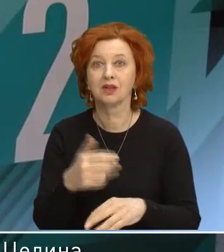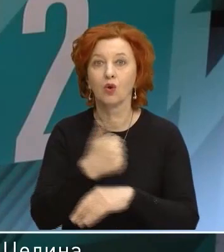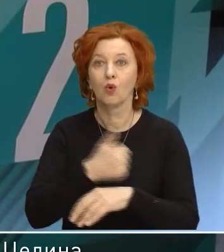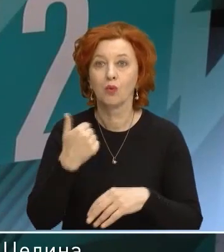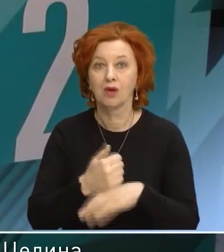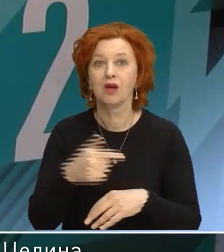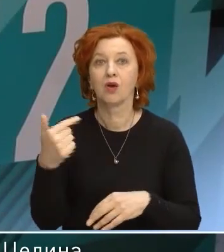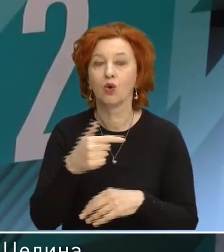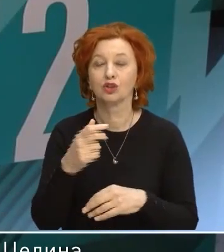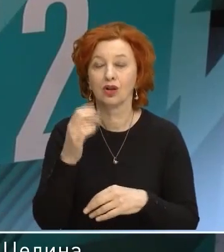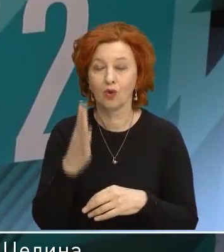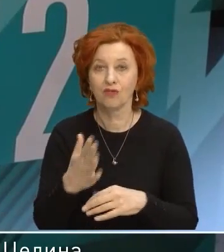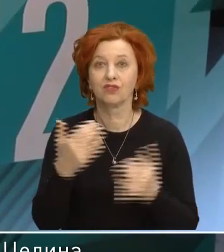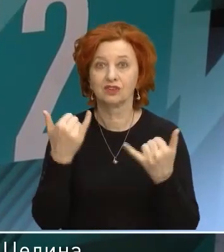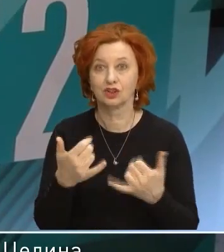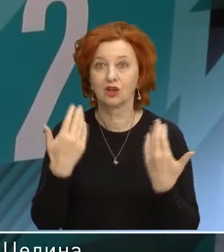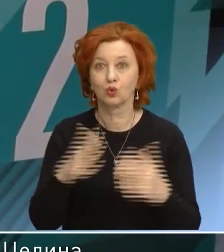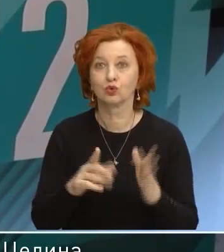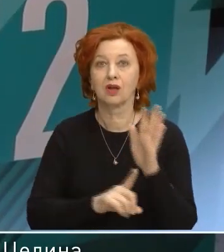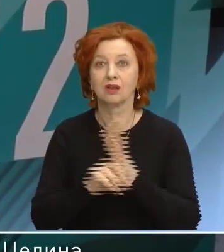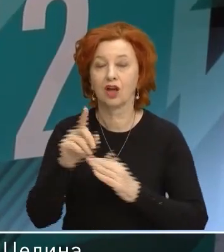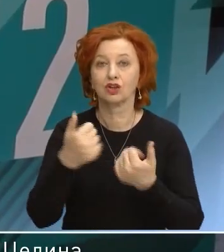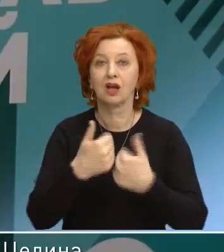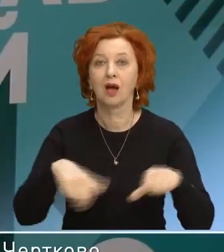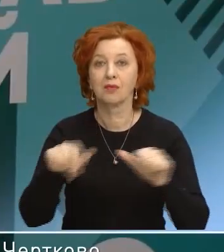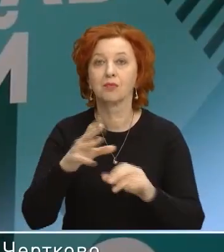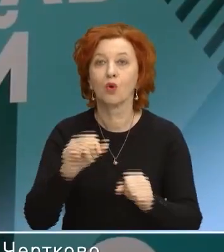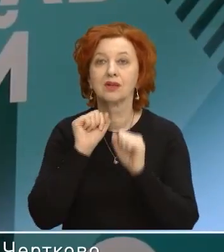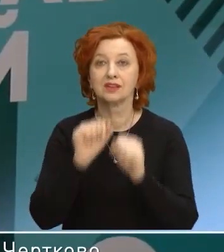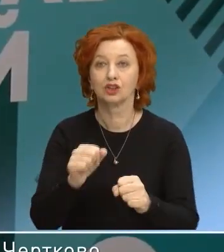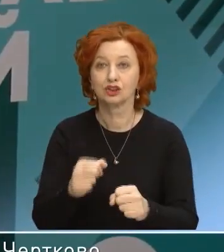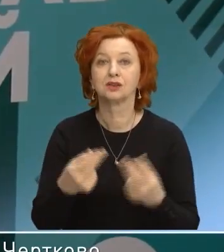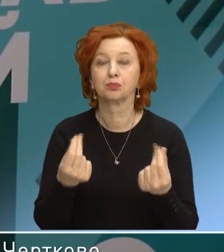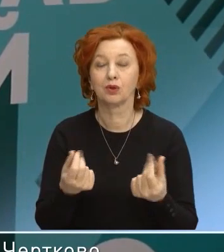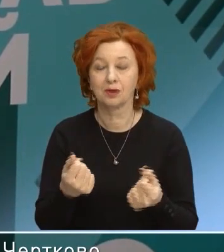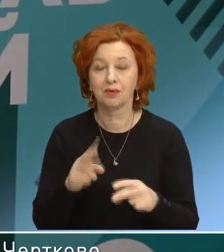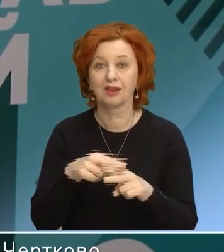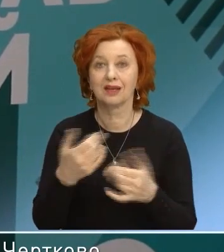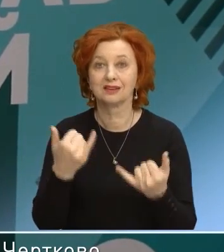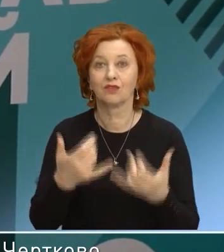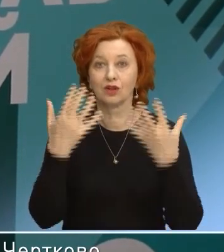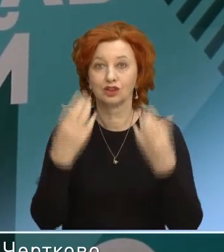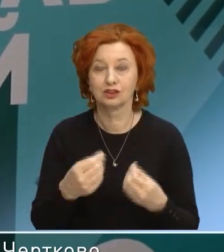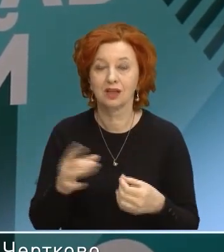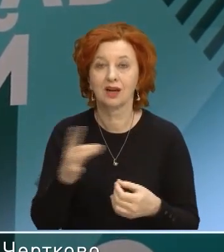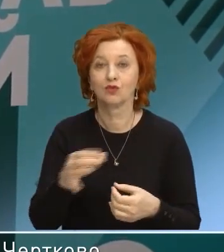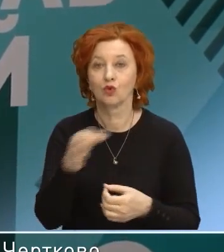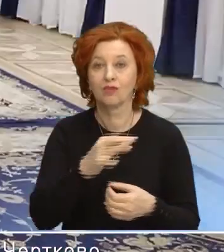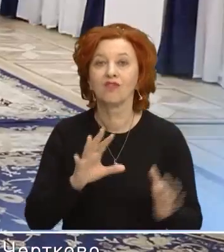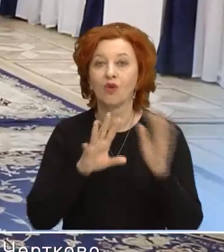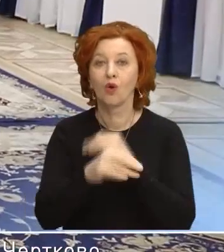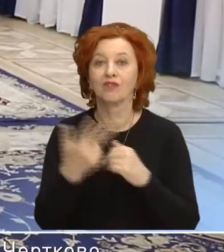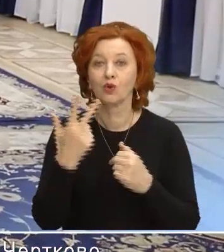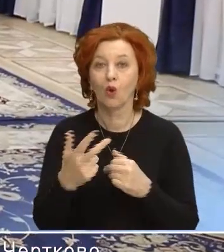Виктор Гончаров в ходе совещания Межведомственной комиссии по защите прав потребителей. На сегодняшний день Ростовская область входит в